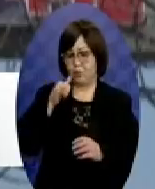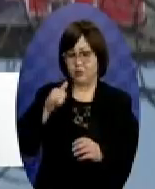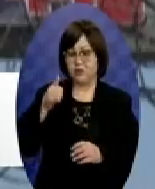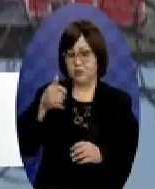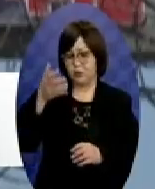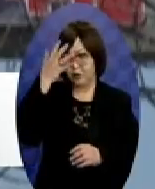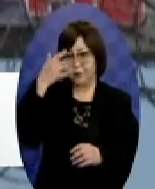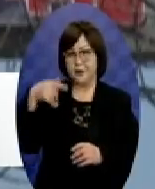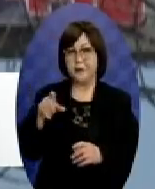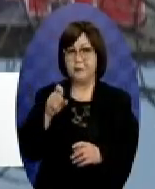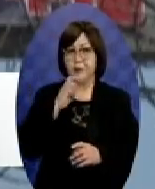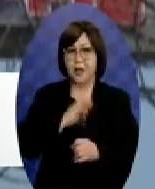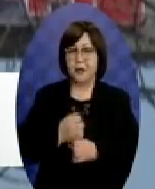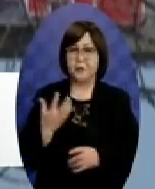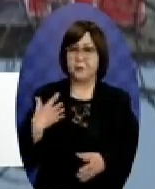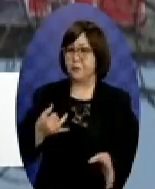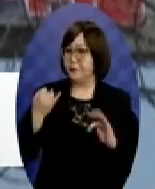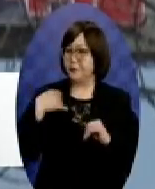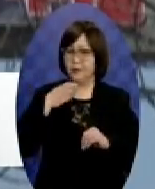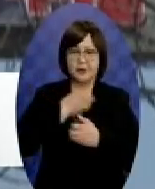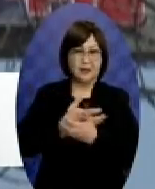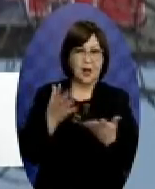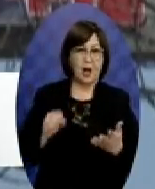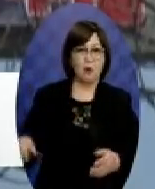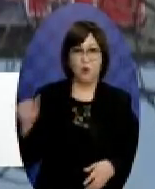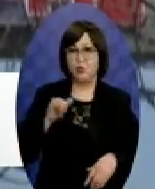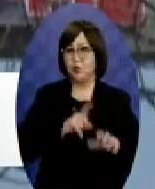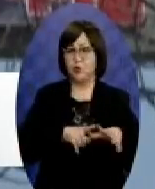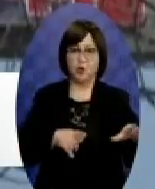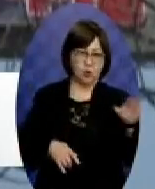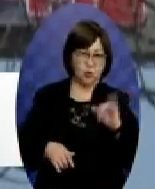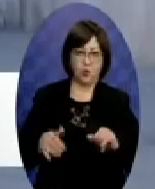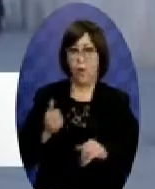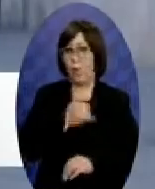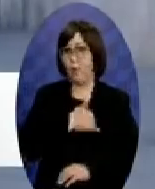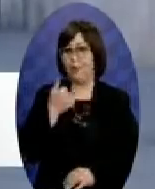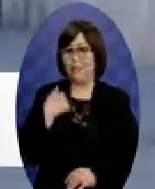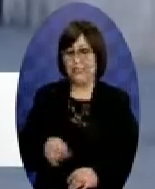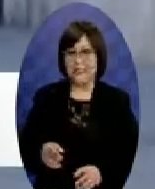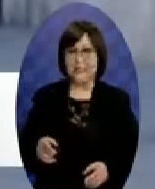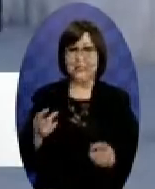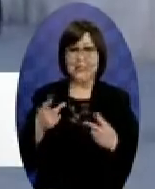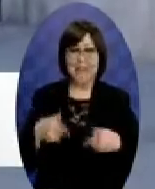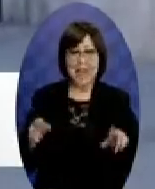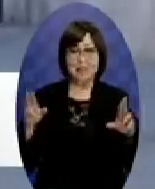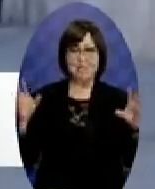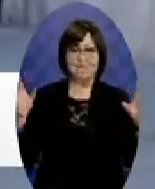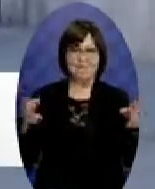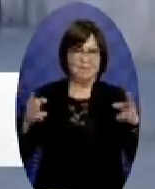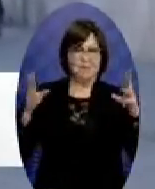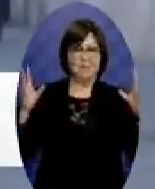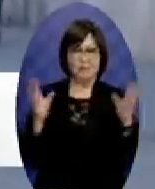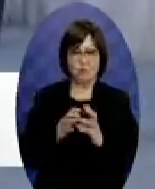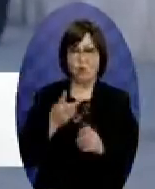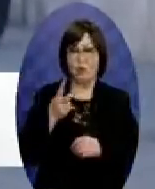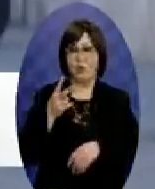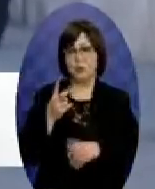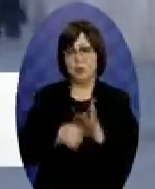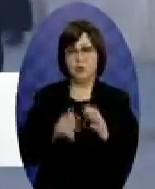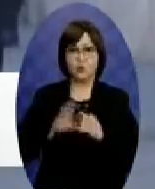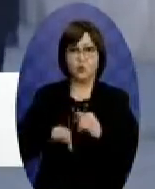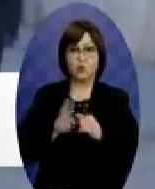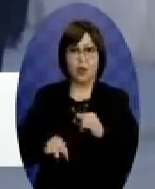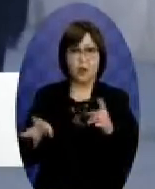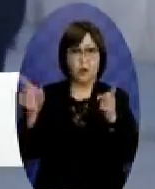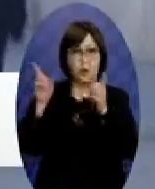мэдээлдэлдээ Америкийн нэгдсэн улс болон бүгд найрамдсан Солонгос ард улсын удирдагчдын ээлжид дээд хэмжээний уулзалт ирэх 2-р сарын